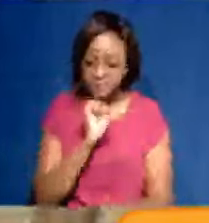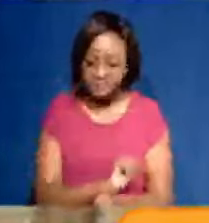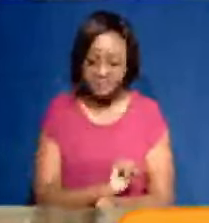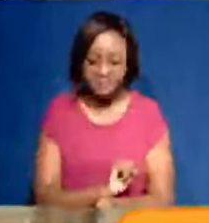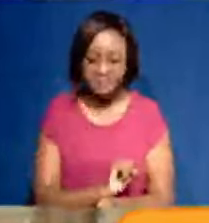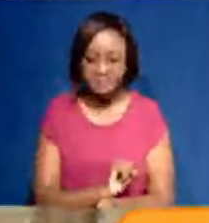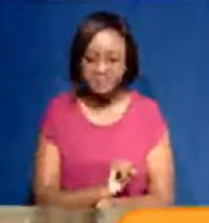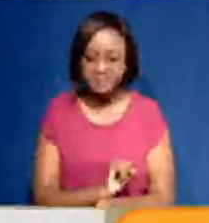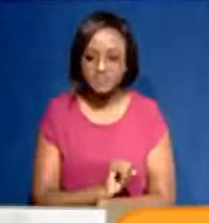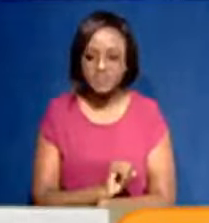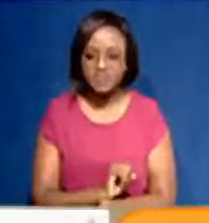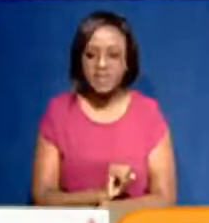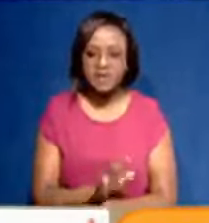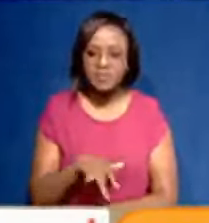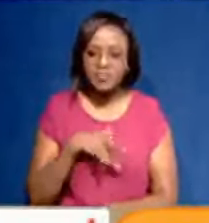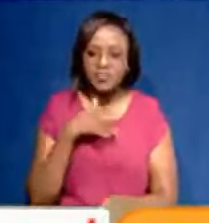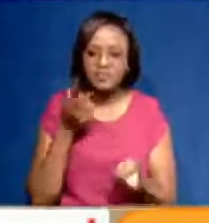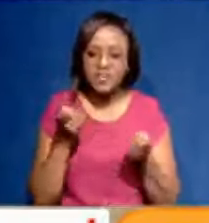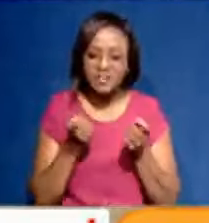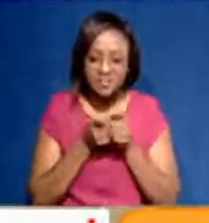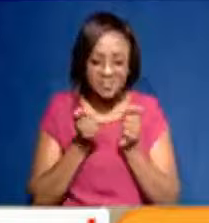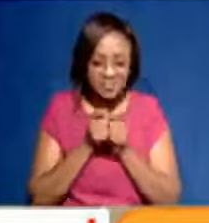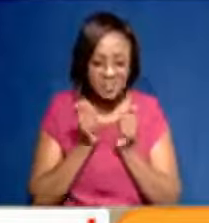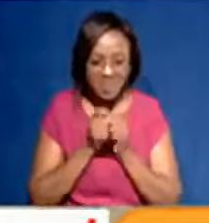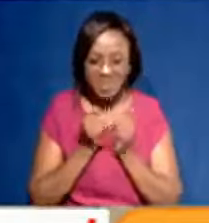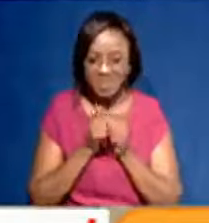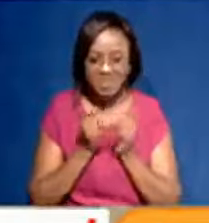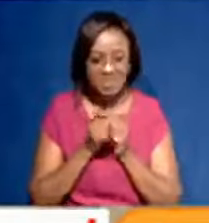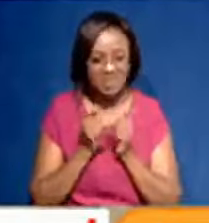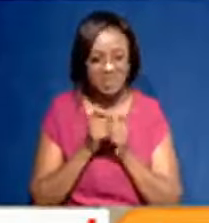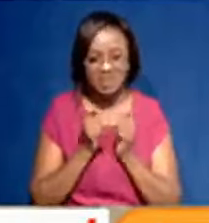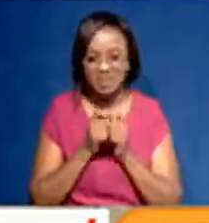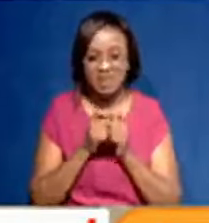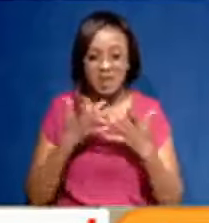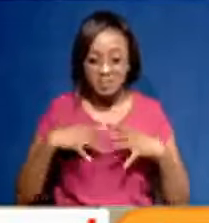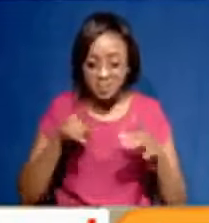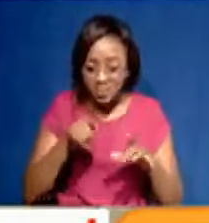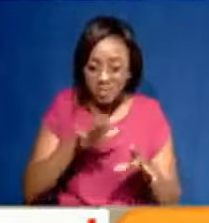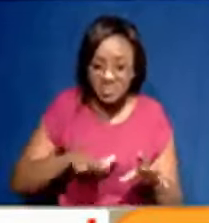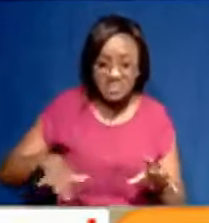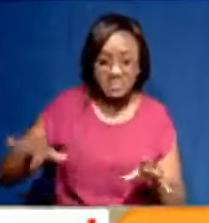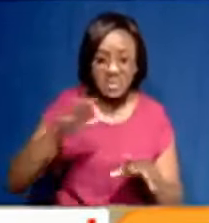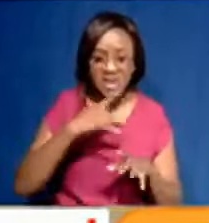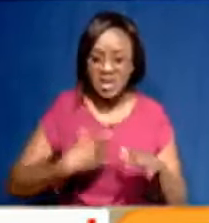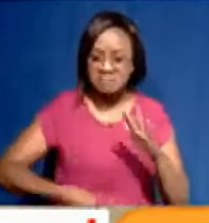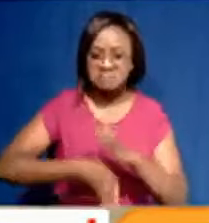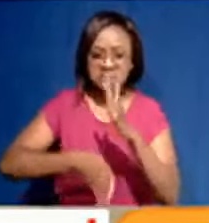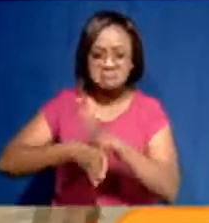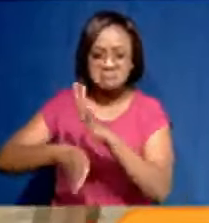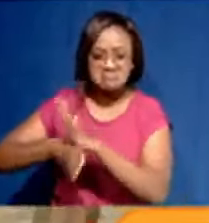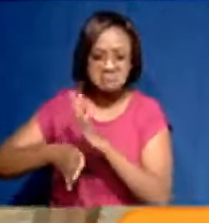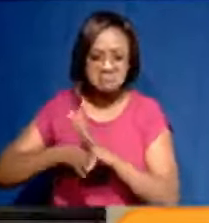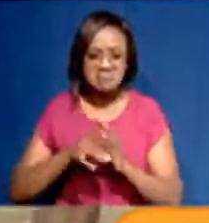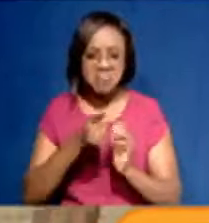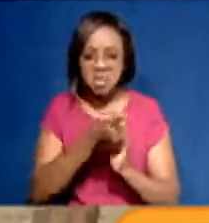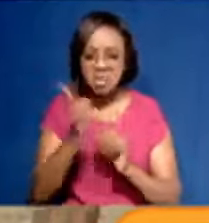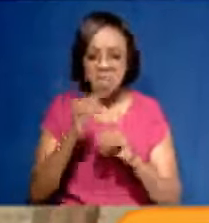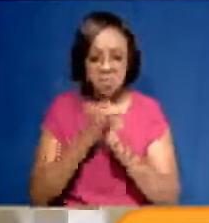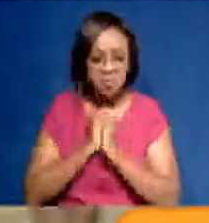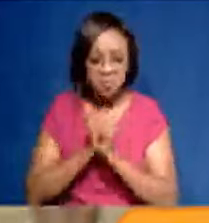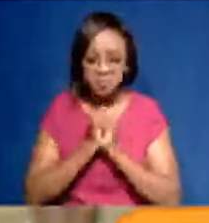ile uchungu wa watu ambao wa kitongoji hiki eneo hii waliwafukuza wale washirika ambao walikuwa